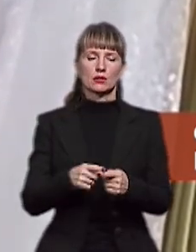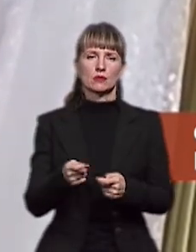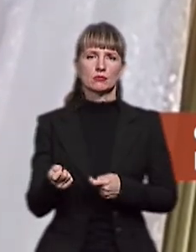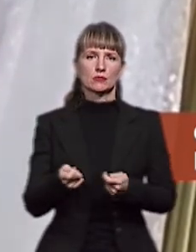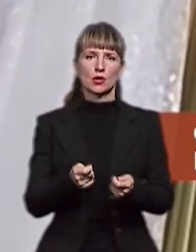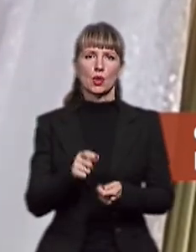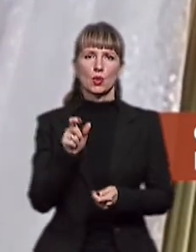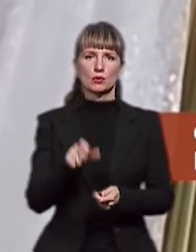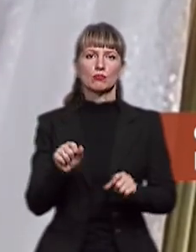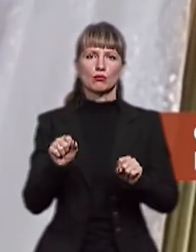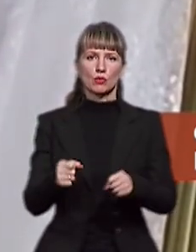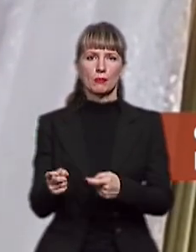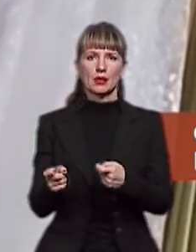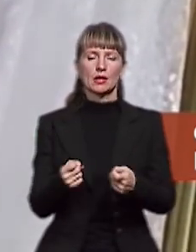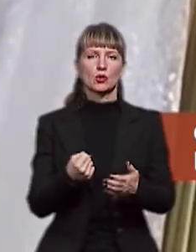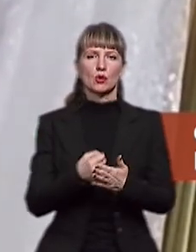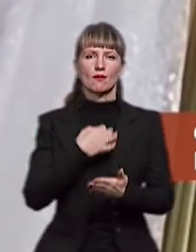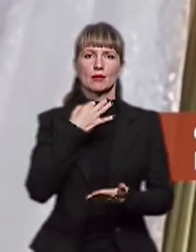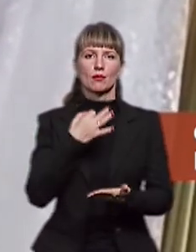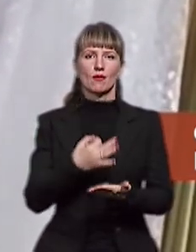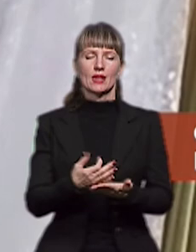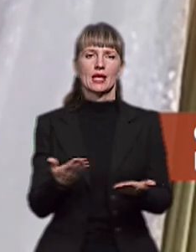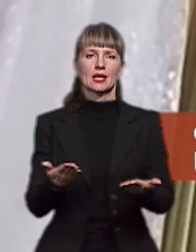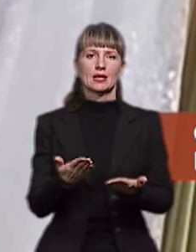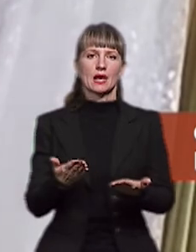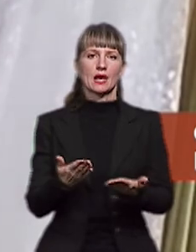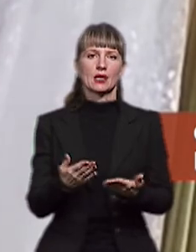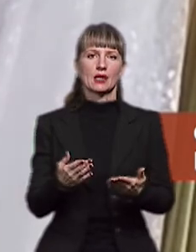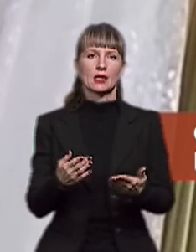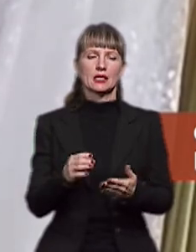осіб можна притягати до відповідальності за статтею